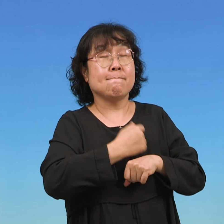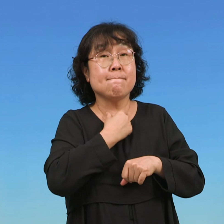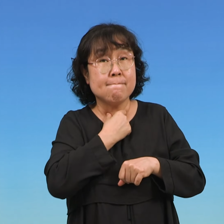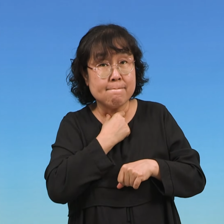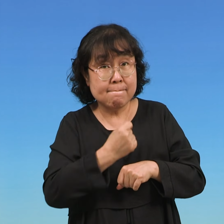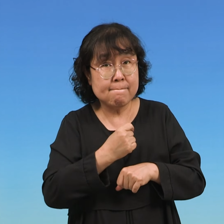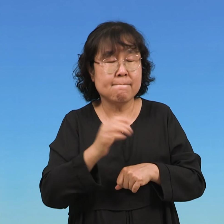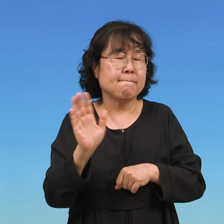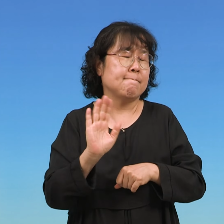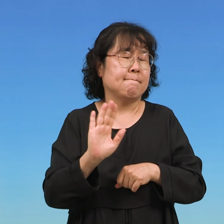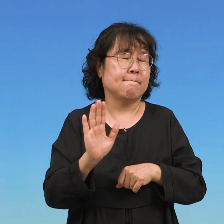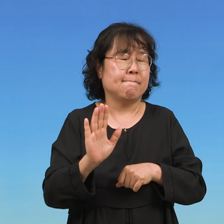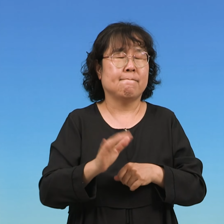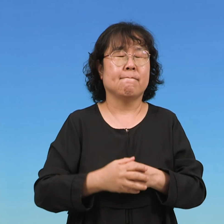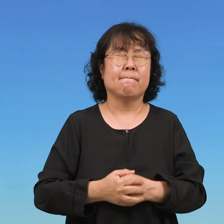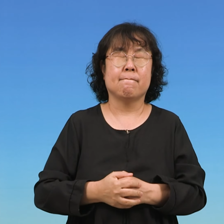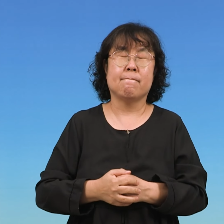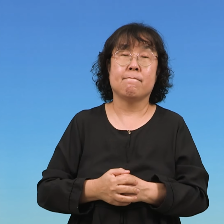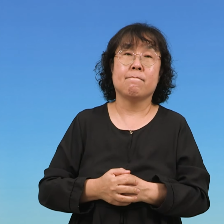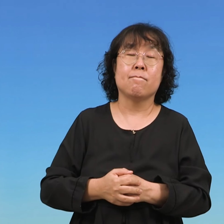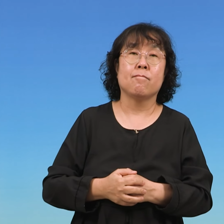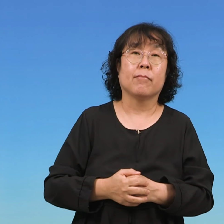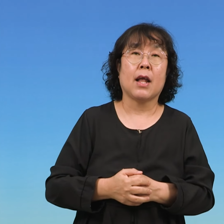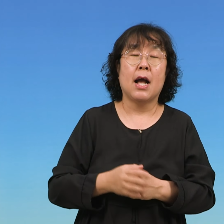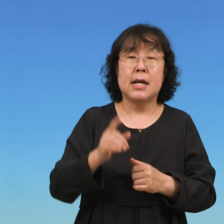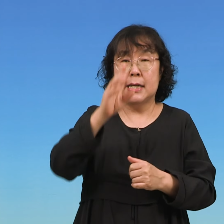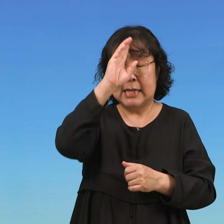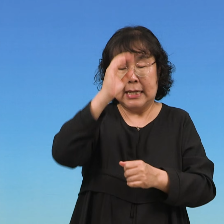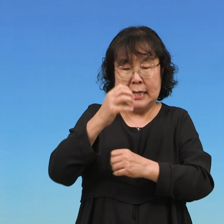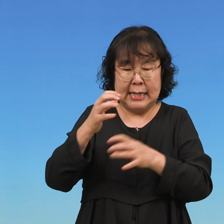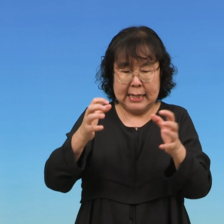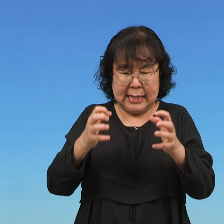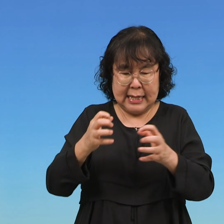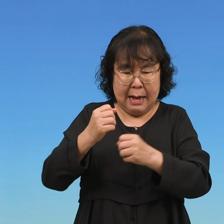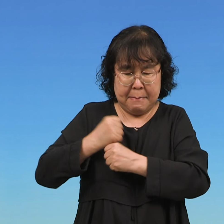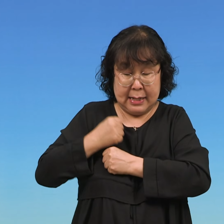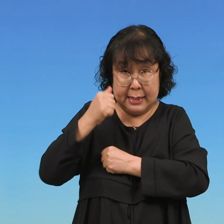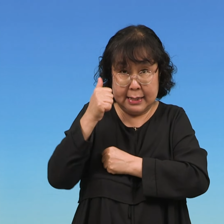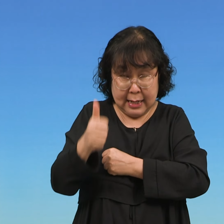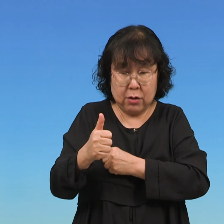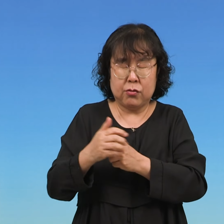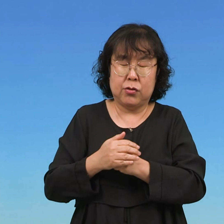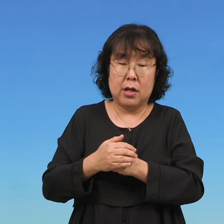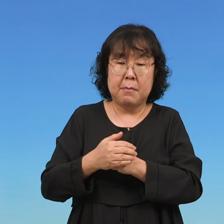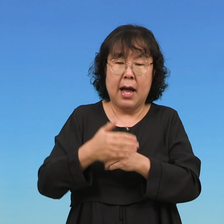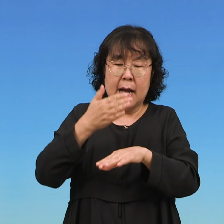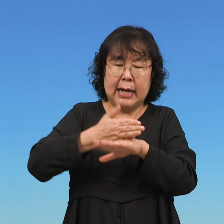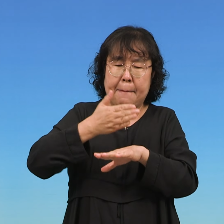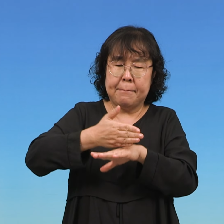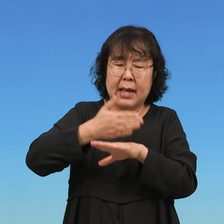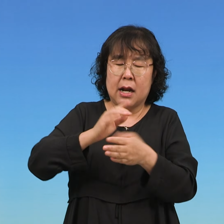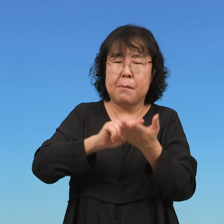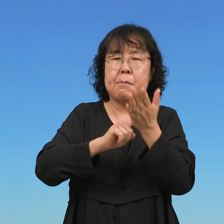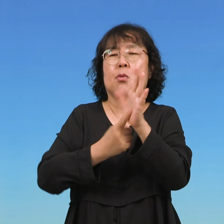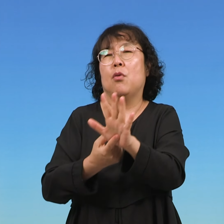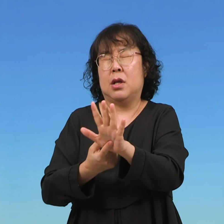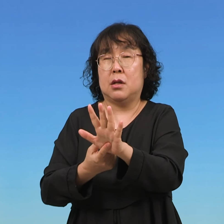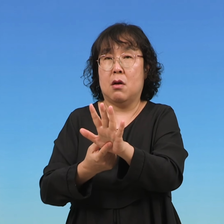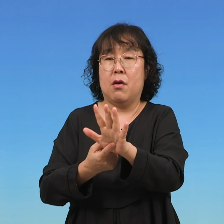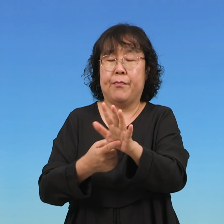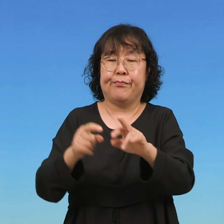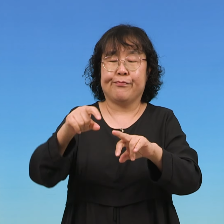자랑하게 해야 되겠다 이게 범하기 쉬운 인간의 모습인데 나만 정원은 그러지 않았습니다 얼마나 감사를 표하는지